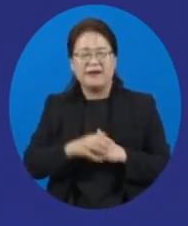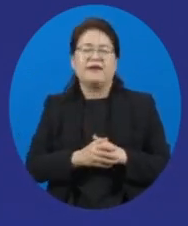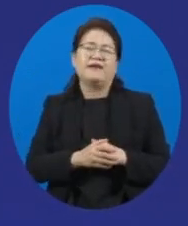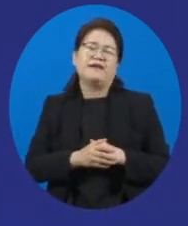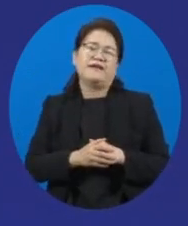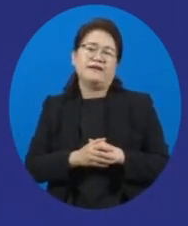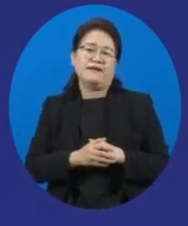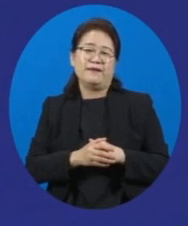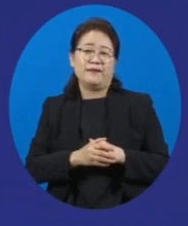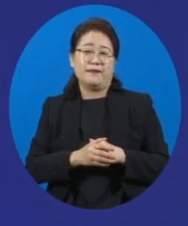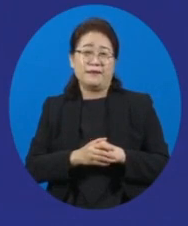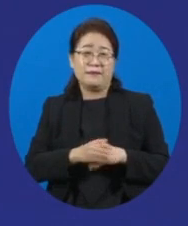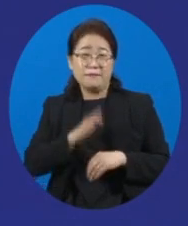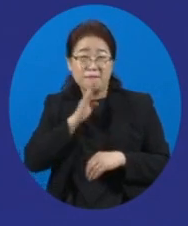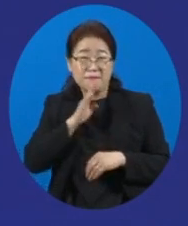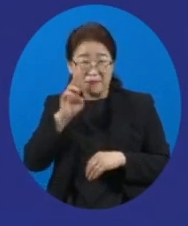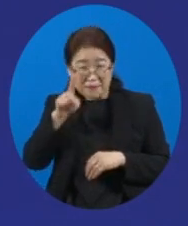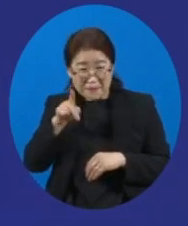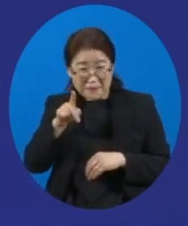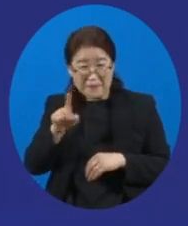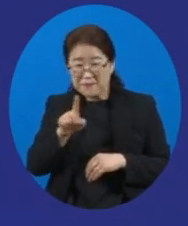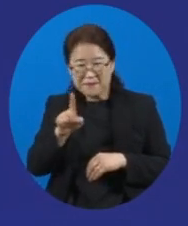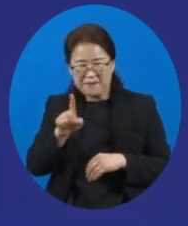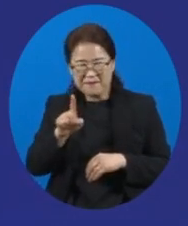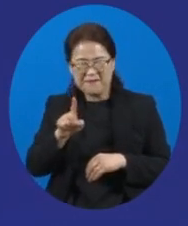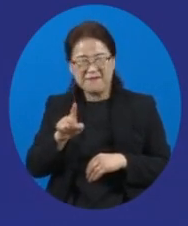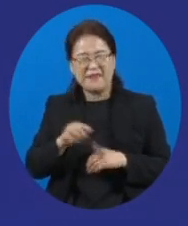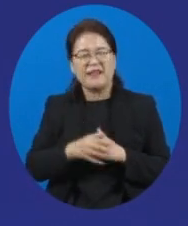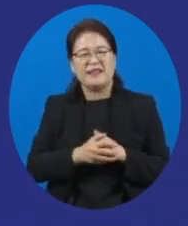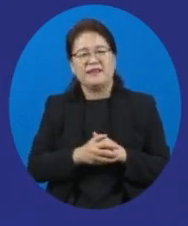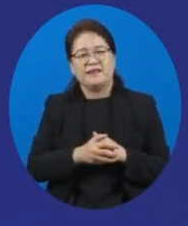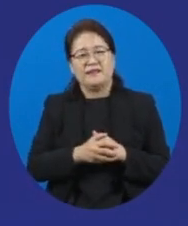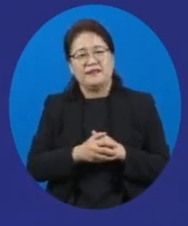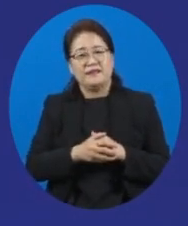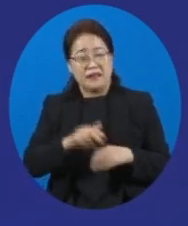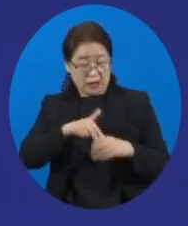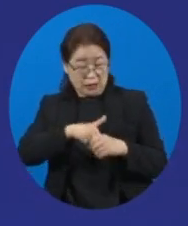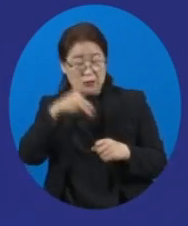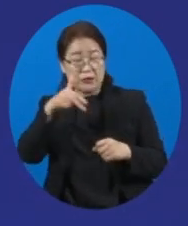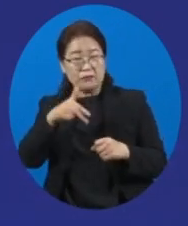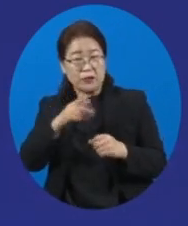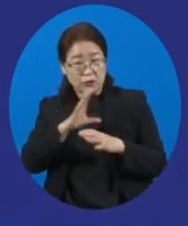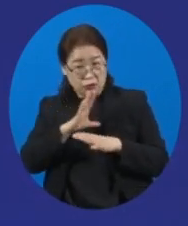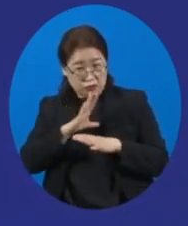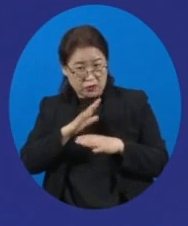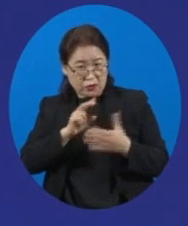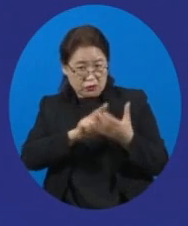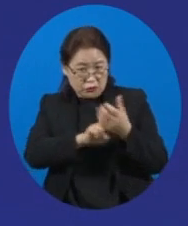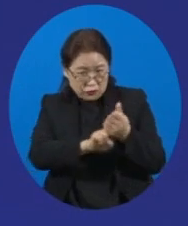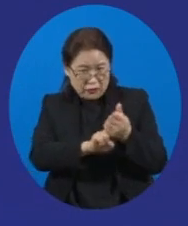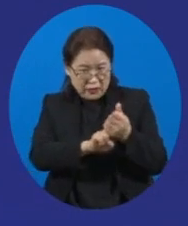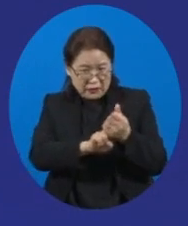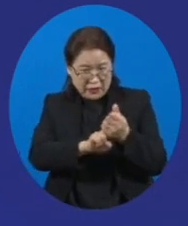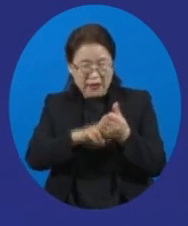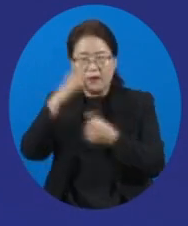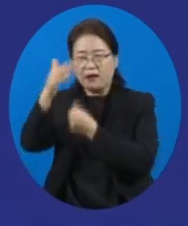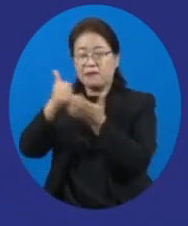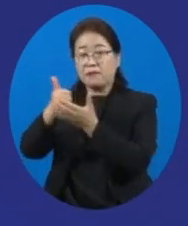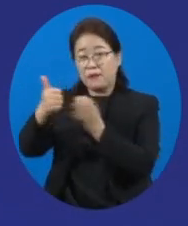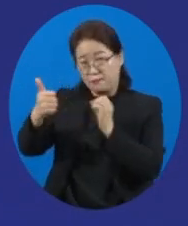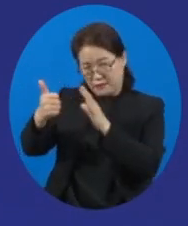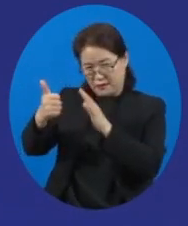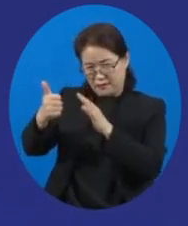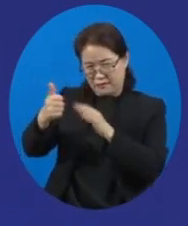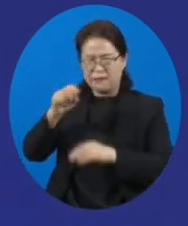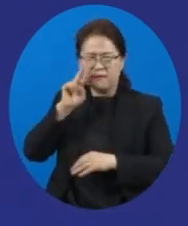맞는 말일 것 같아요? 아니면 틀린 말일 것 같아요? 내가 벗었으므로 두려워하여 숨었나이다. 이 말은 틀린